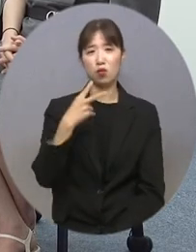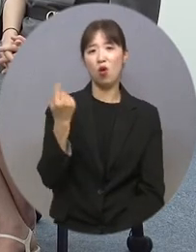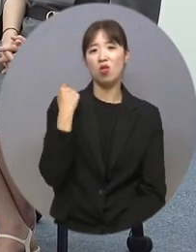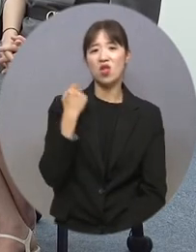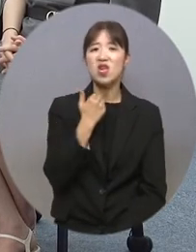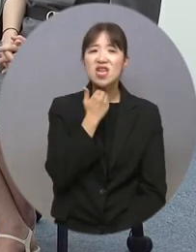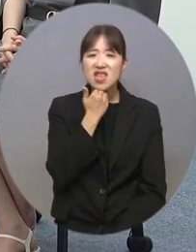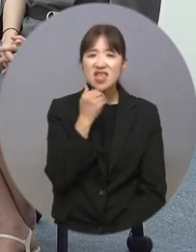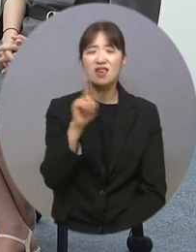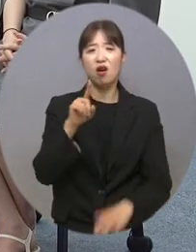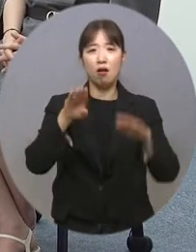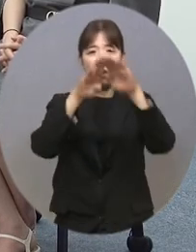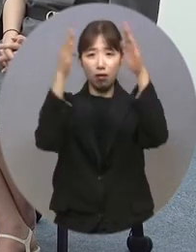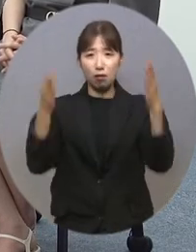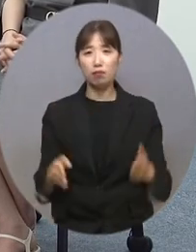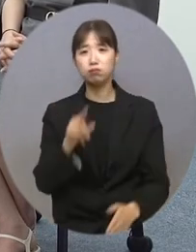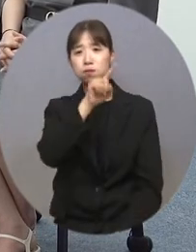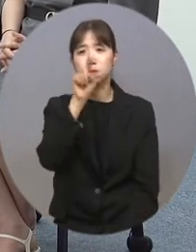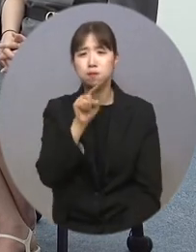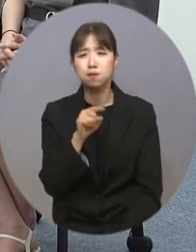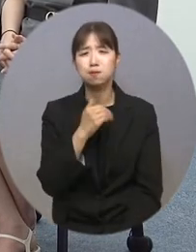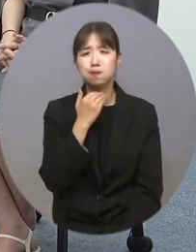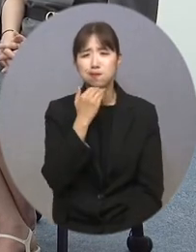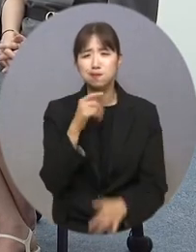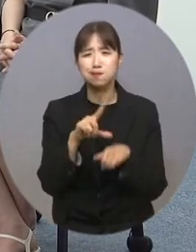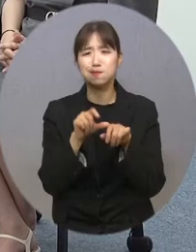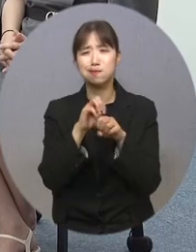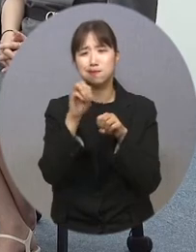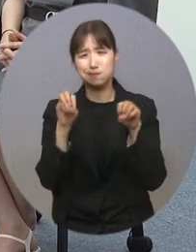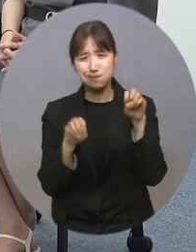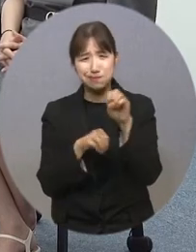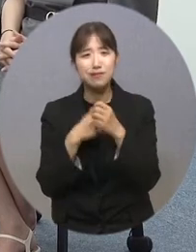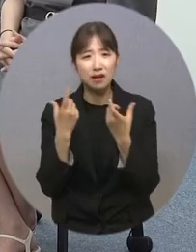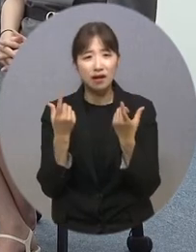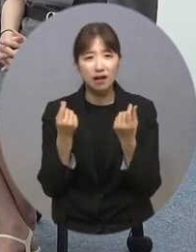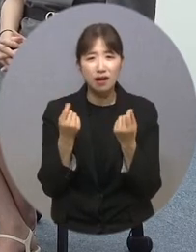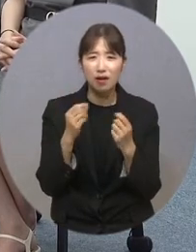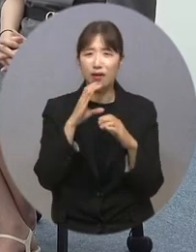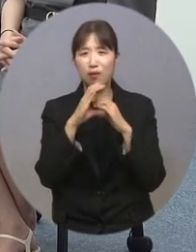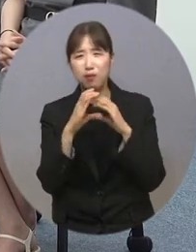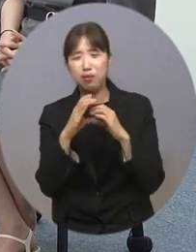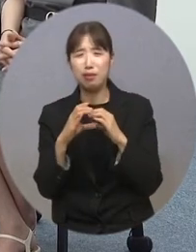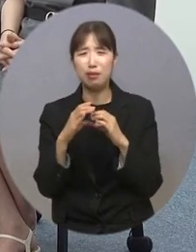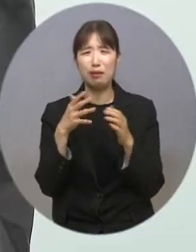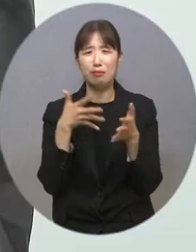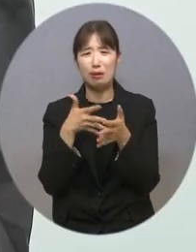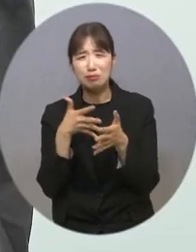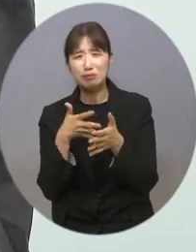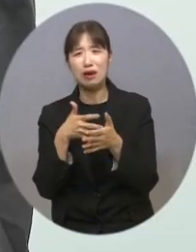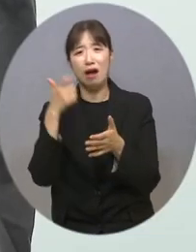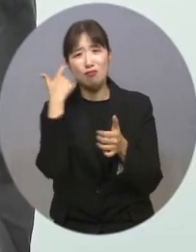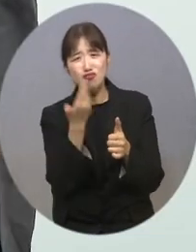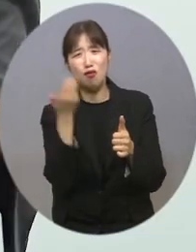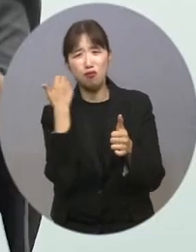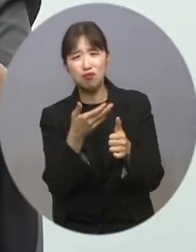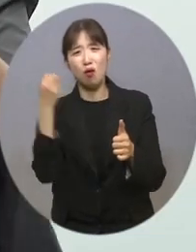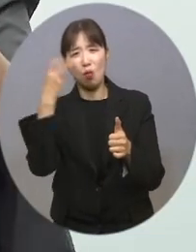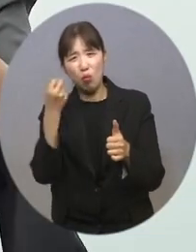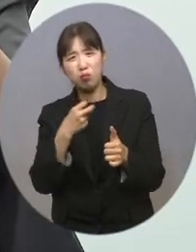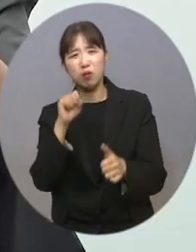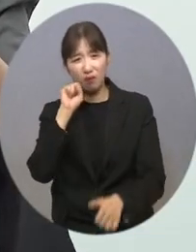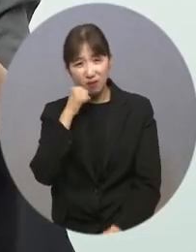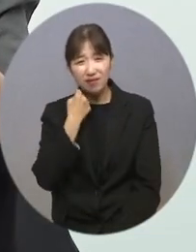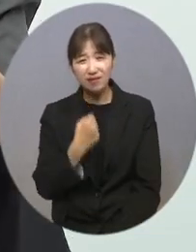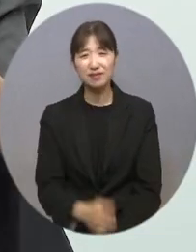q 스크랩 할 때 그런 것처럼 주문하는데 이렇게 살 소통이 안되고 계속 물어보고 물어보고 하면 되요